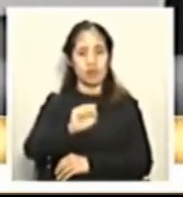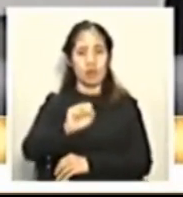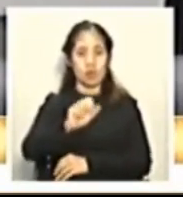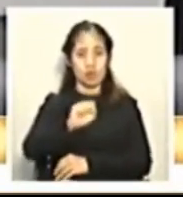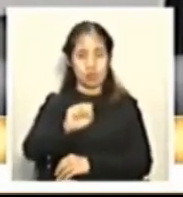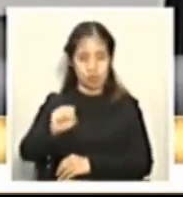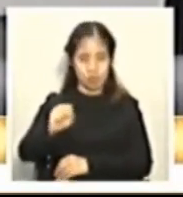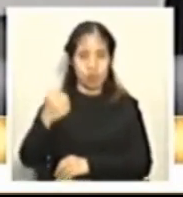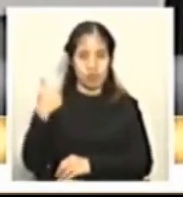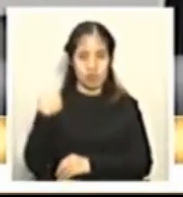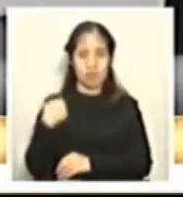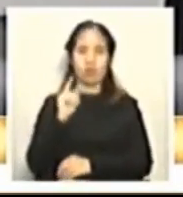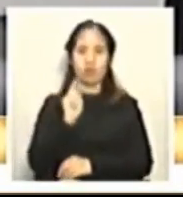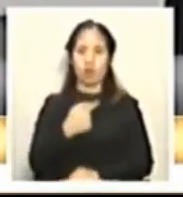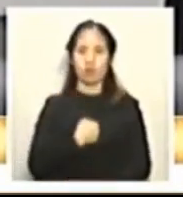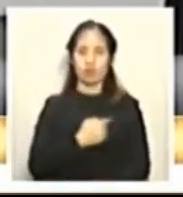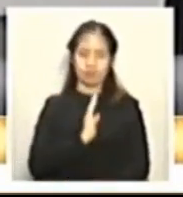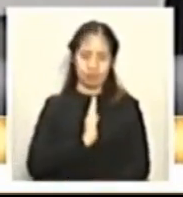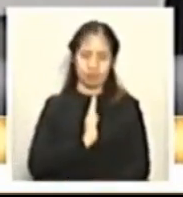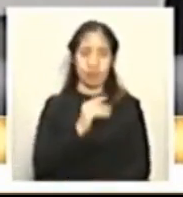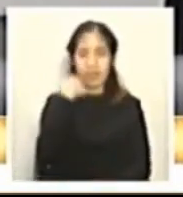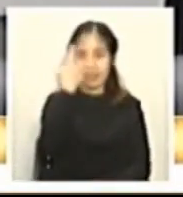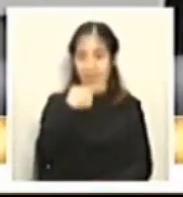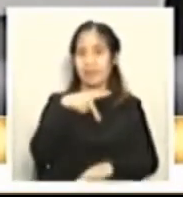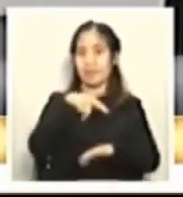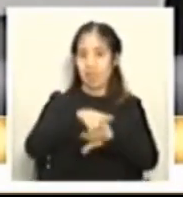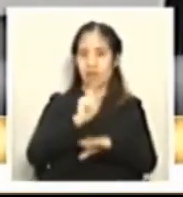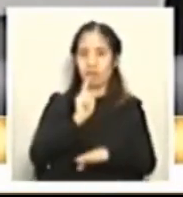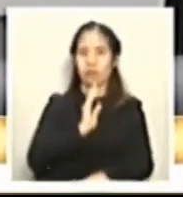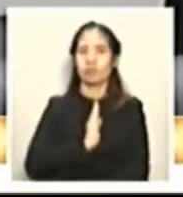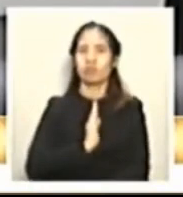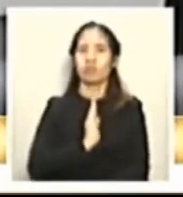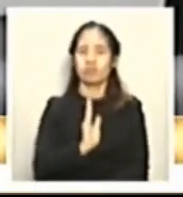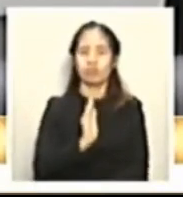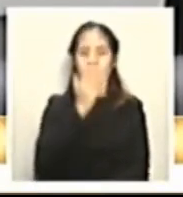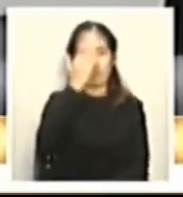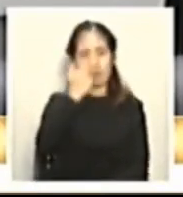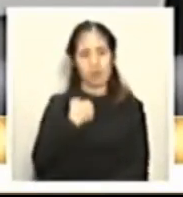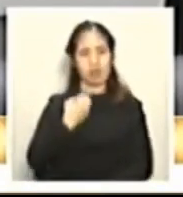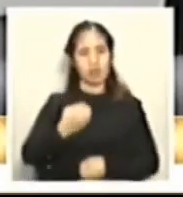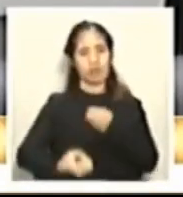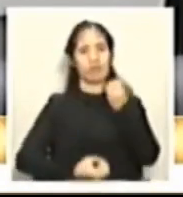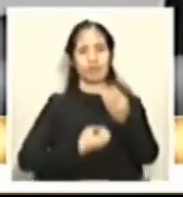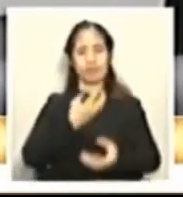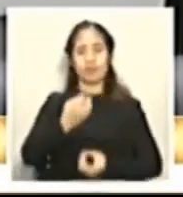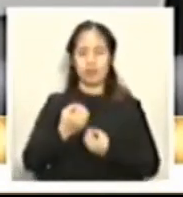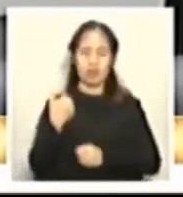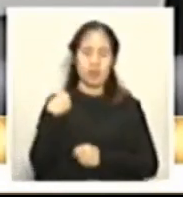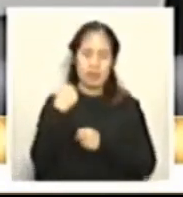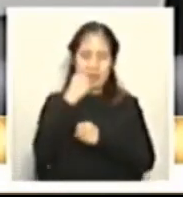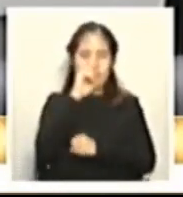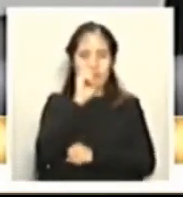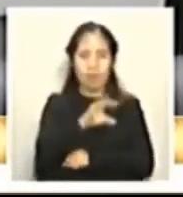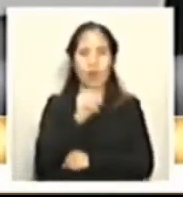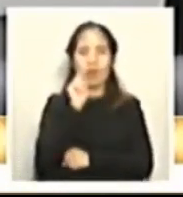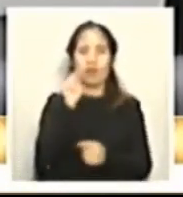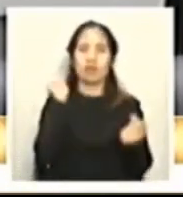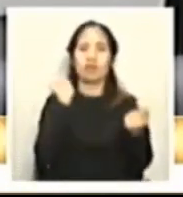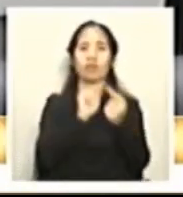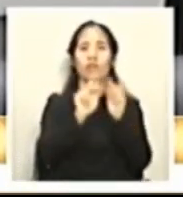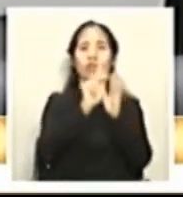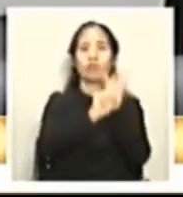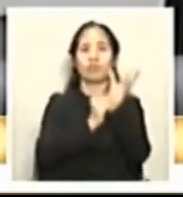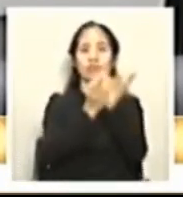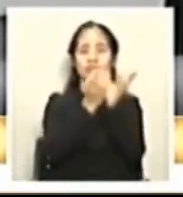คำว่าต้องวางตนเป็นกลางในการปฏิบัติหน้าที่โดยในการอภิปรายในครั้งนั้นก็พยายามบอกว่าเพื่อให้สอดคล้องกับรัฐธรร